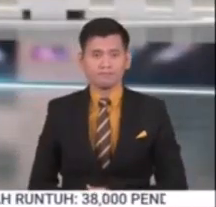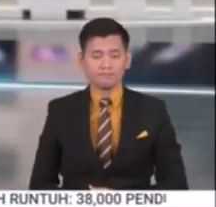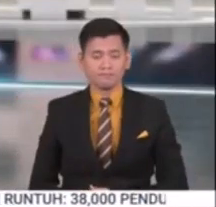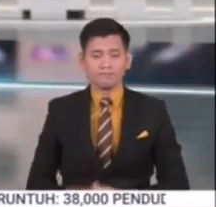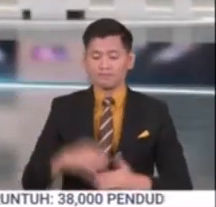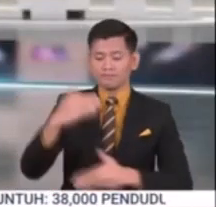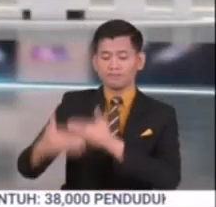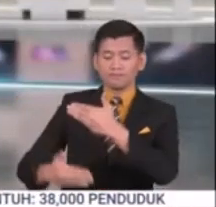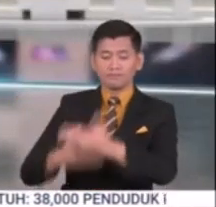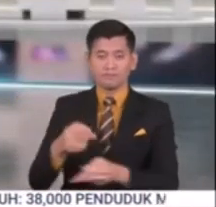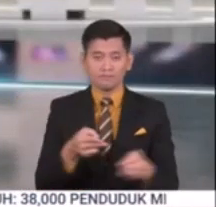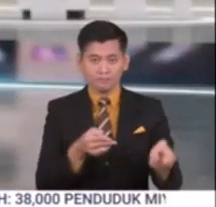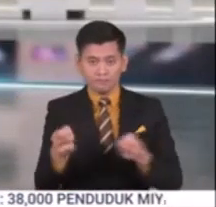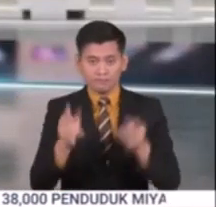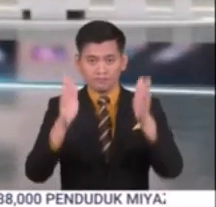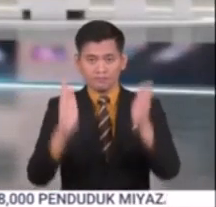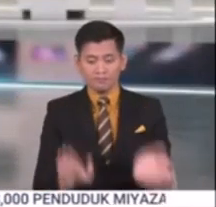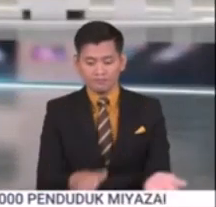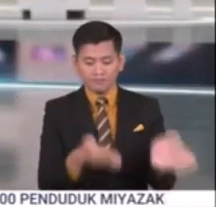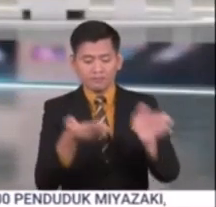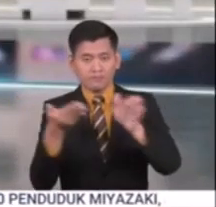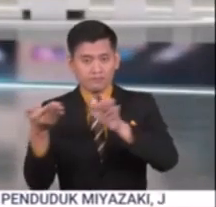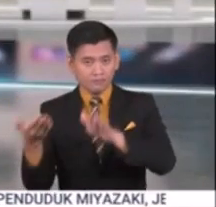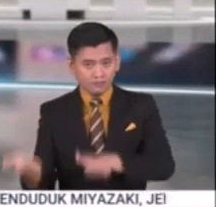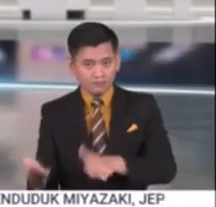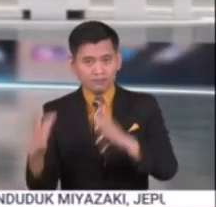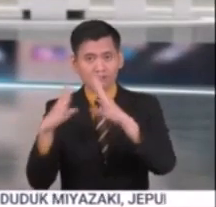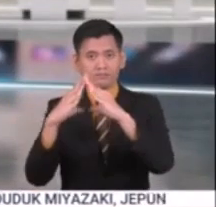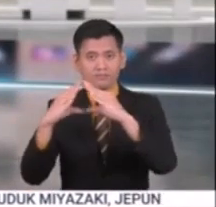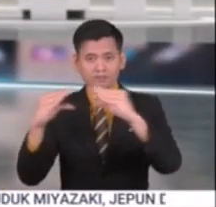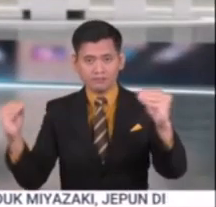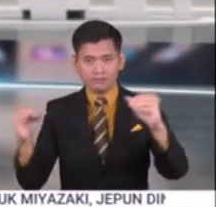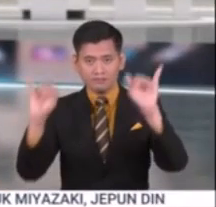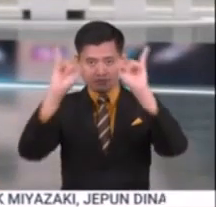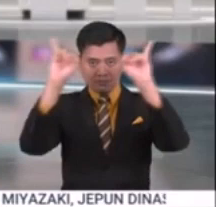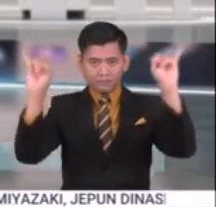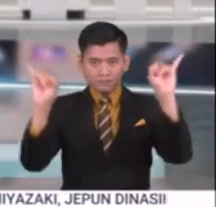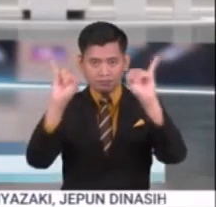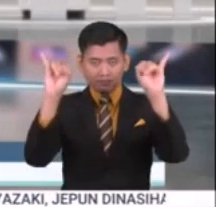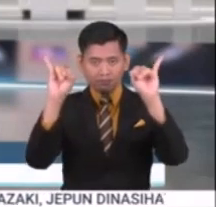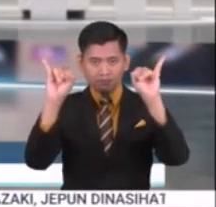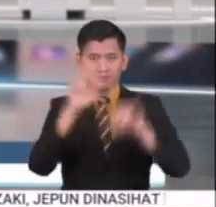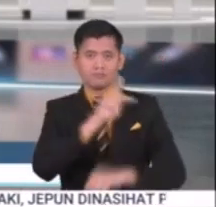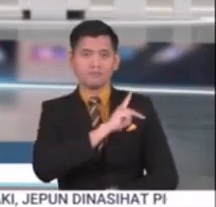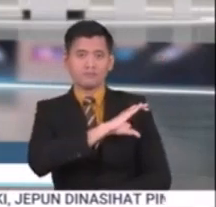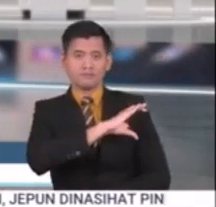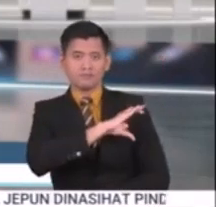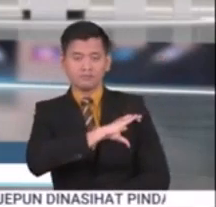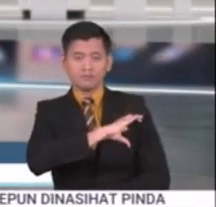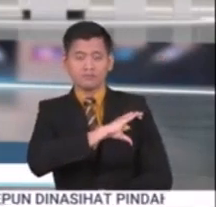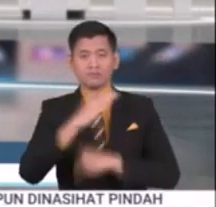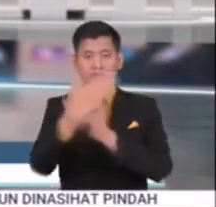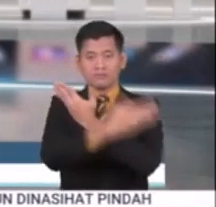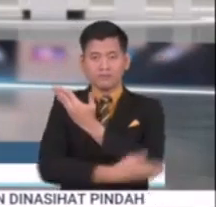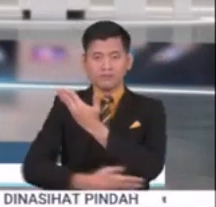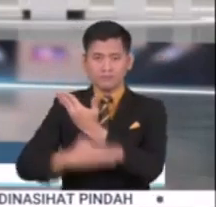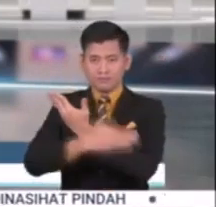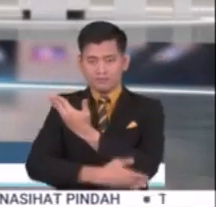proses pengurusan mayat mangsa di jalan keselesaiawal isnin ini ketua polisi negara Tantri